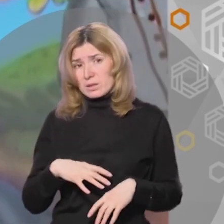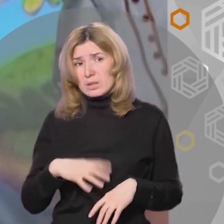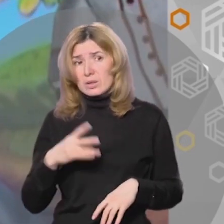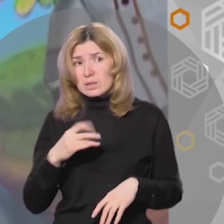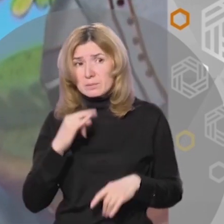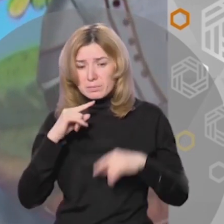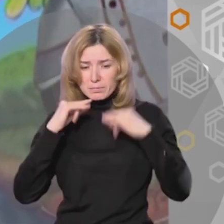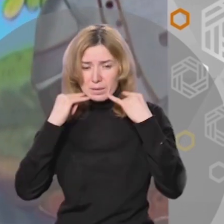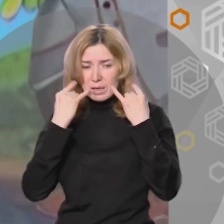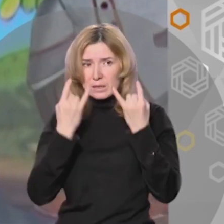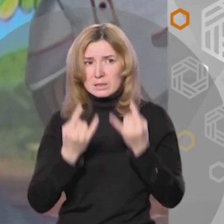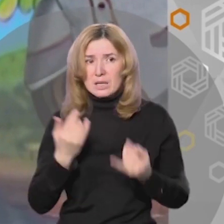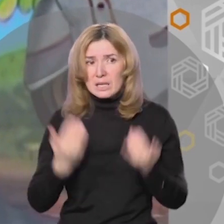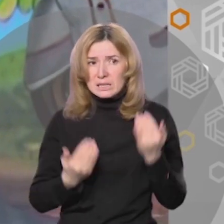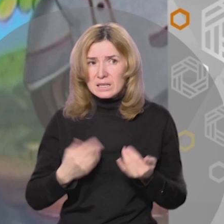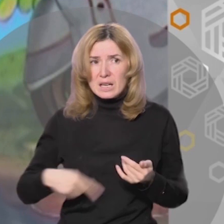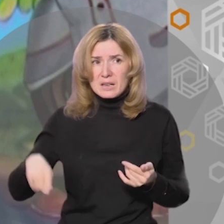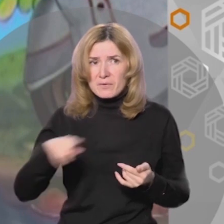сказал Нюка и покраснел.